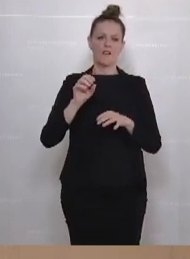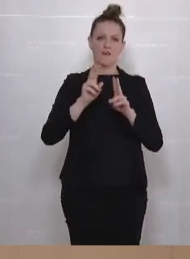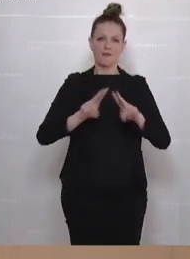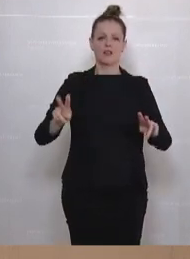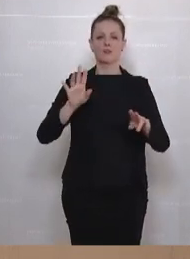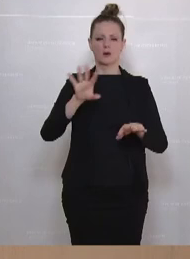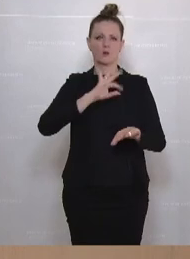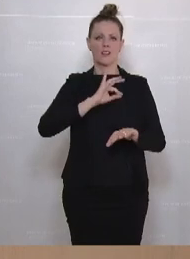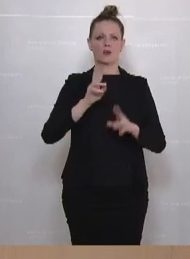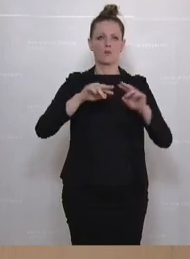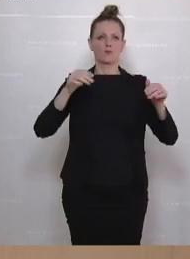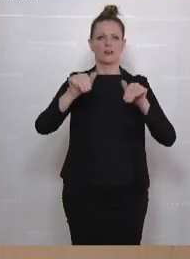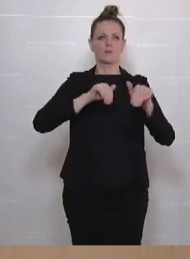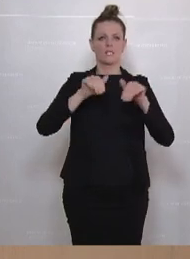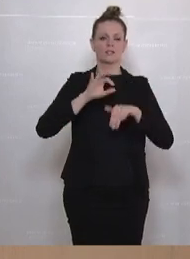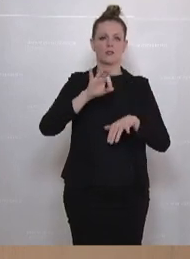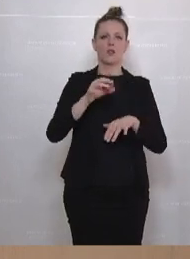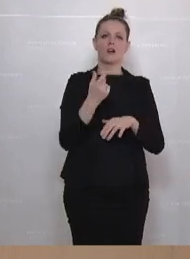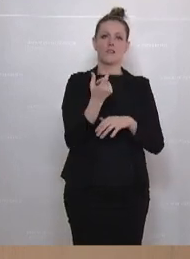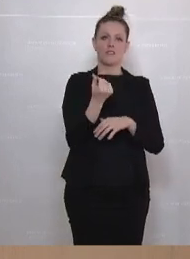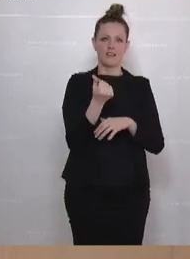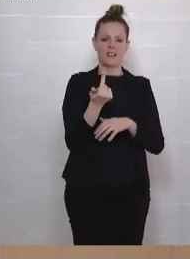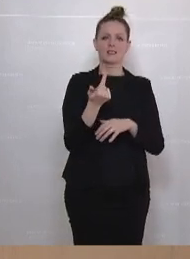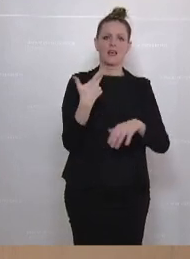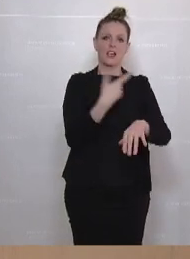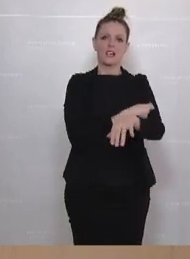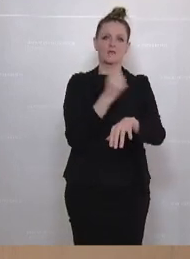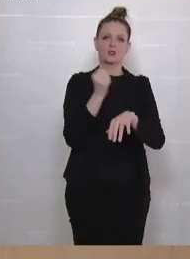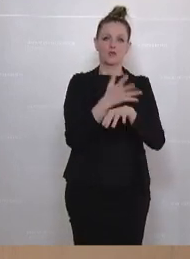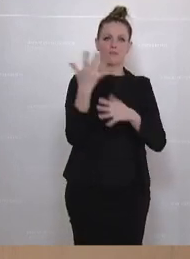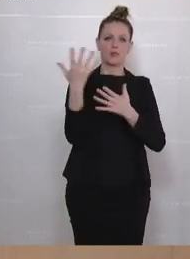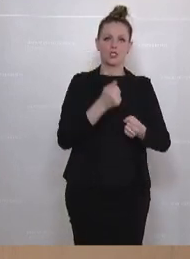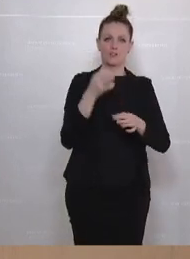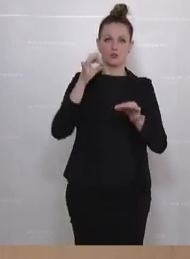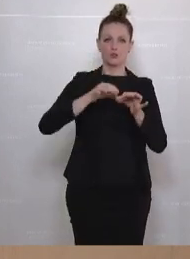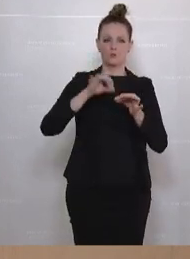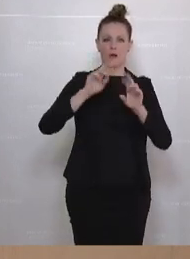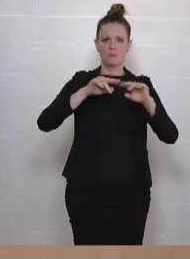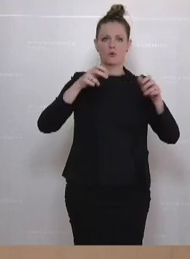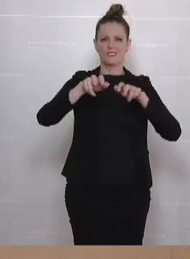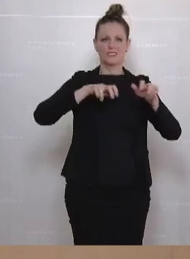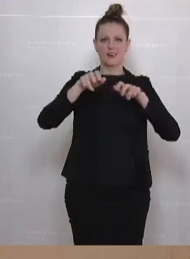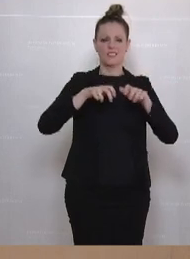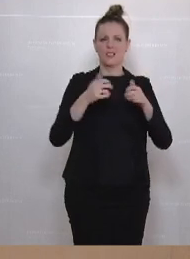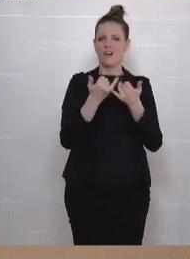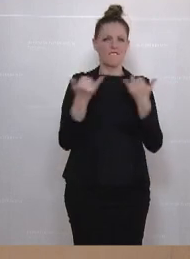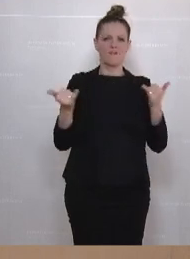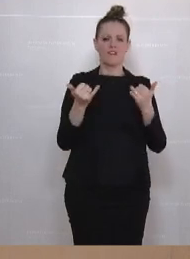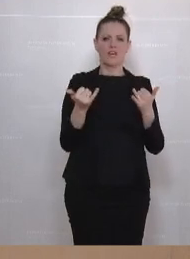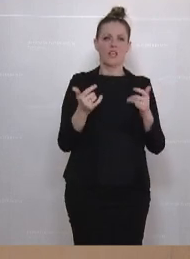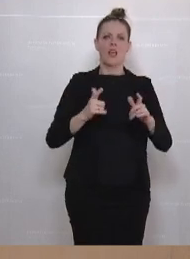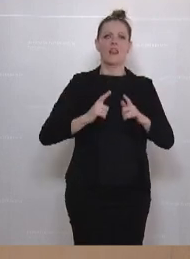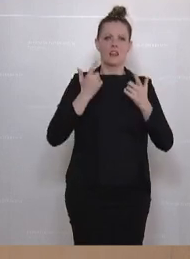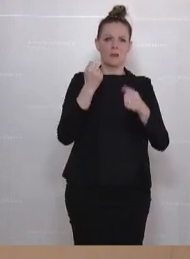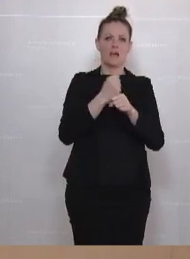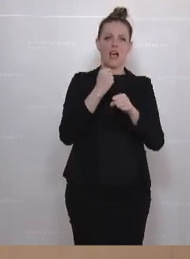den Bundesminister für Finanzen betreffend Sparen bei der Impfstoffbeschaffung, wie die Bundesregierung leichtfertig mit Leben und Arbeitsplätzen der Menschen